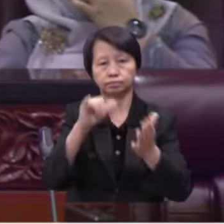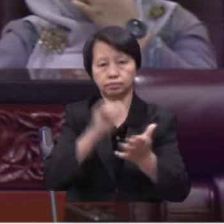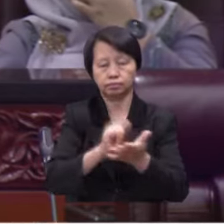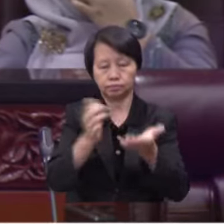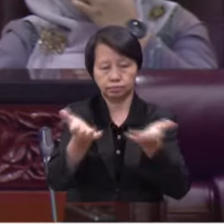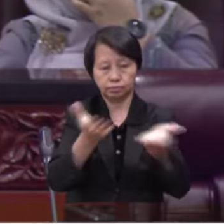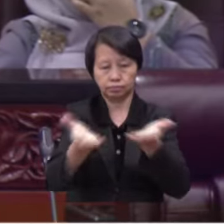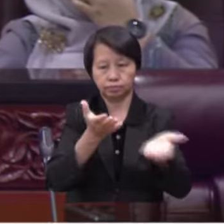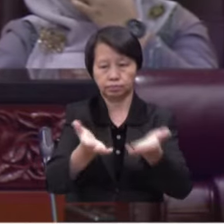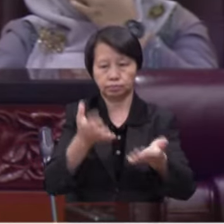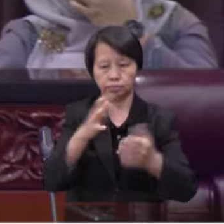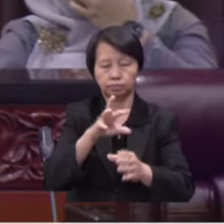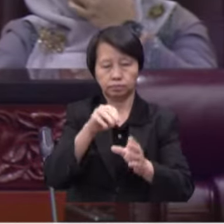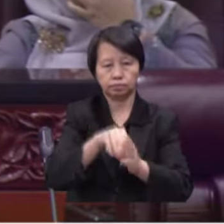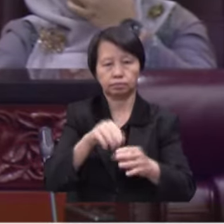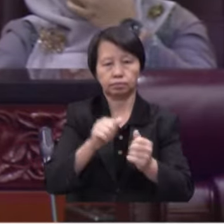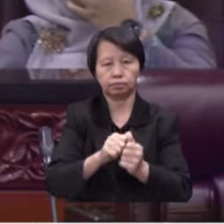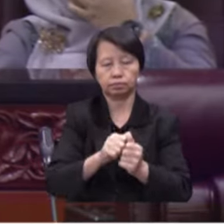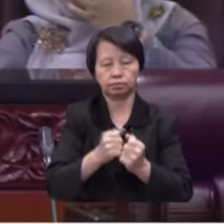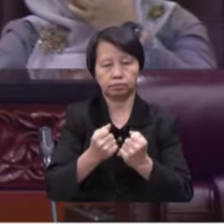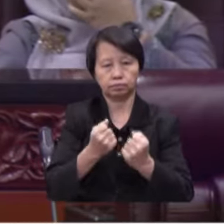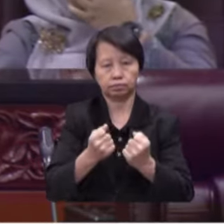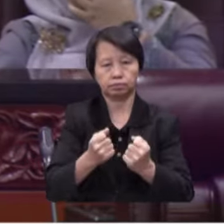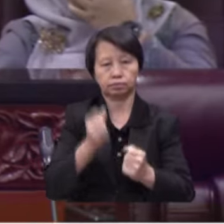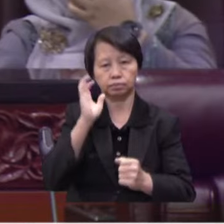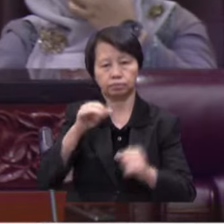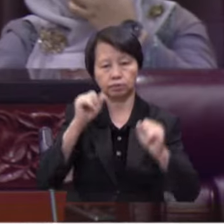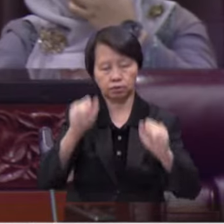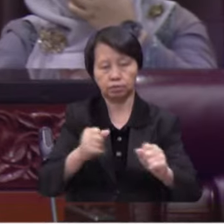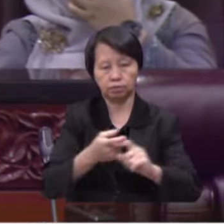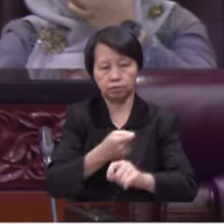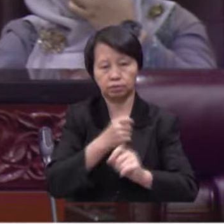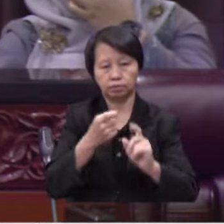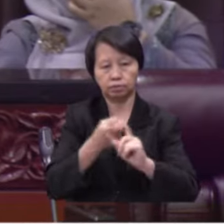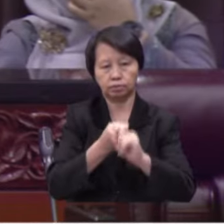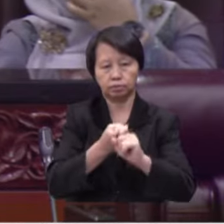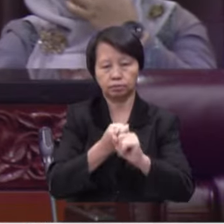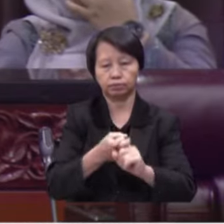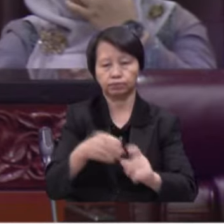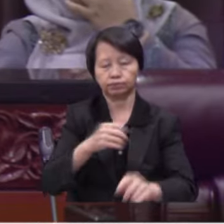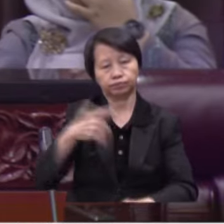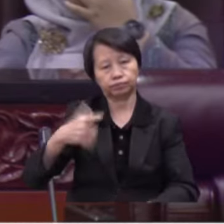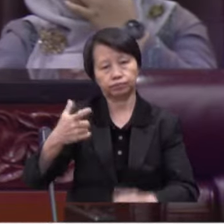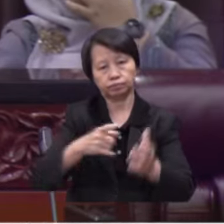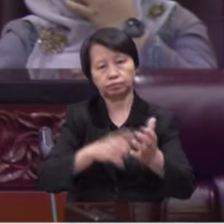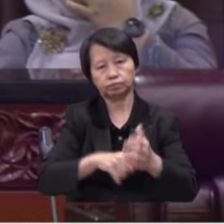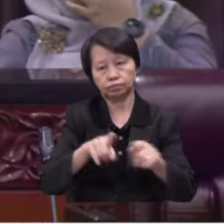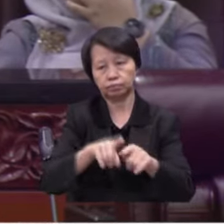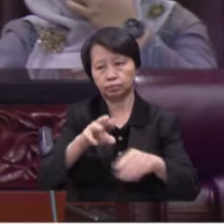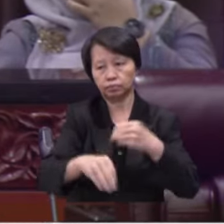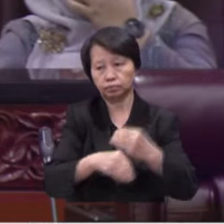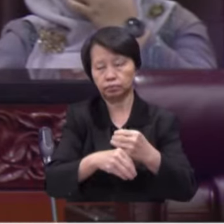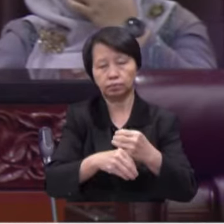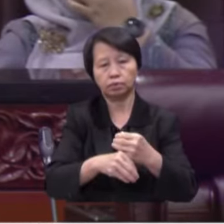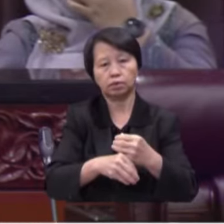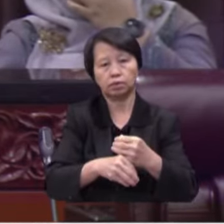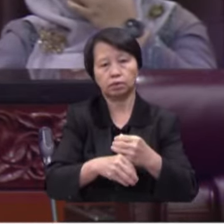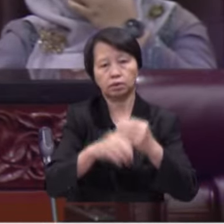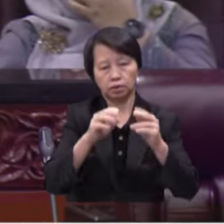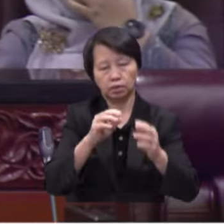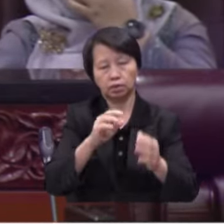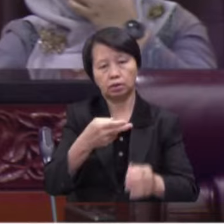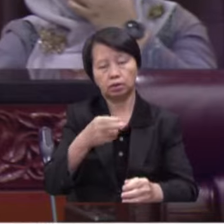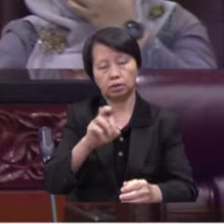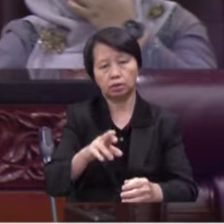penikmatan yang terlibat dalam dipekukuhkan dapat dipukulkan juga lain-lain keperluan seperti penambahan sumber manusia dan